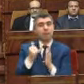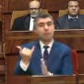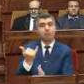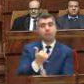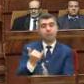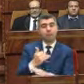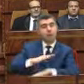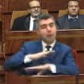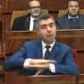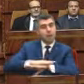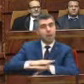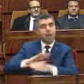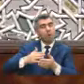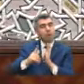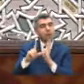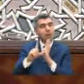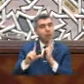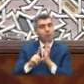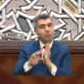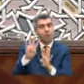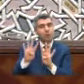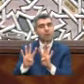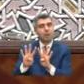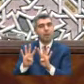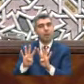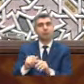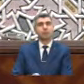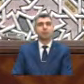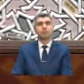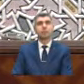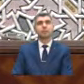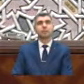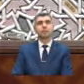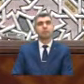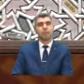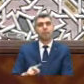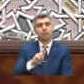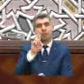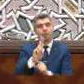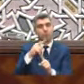تام أيضا للقانون 84. شكرا سيد نائب. هل من تعقيب إضافي؟